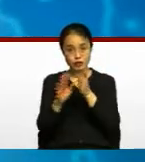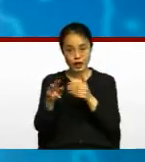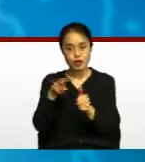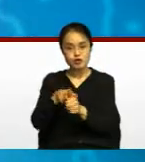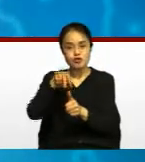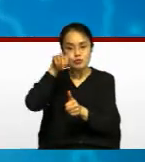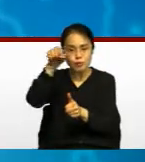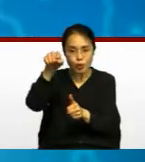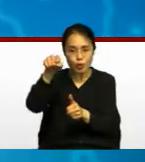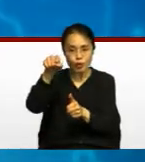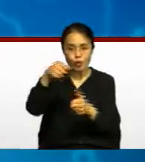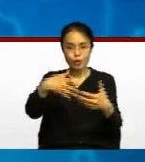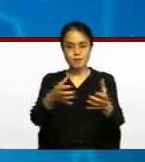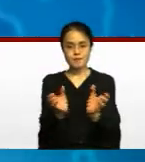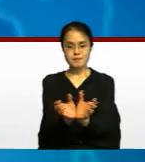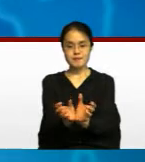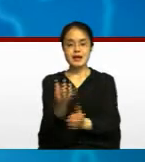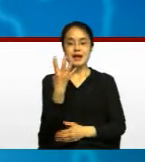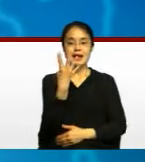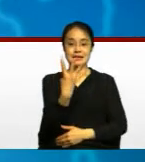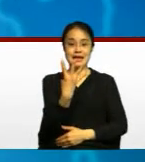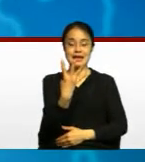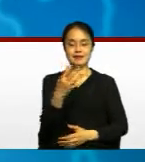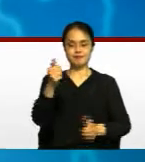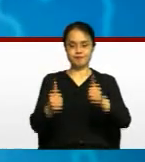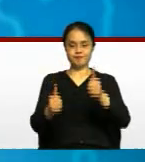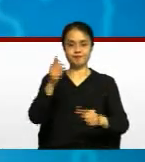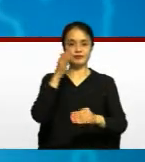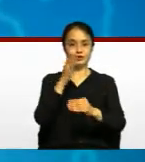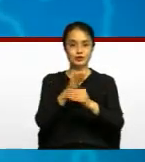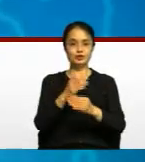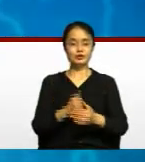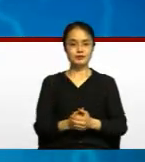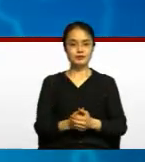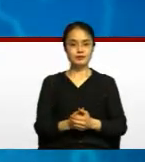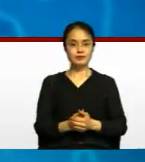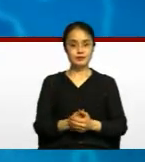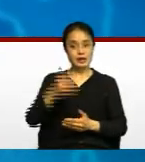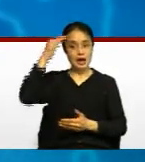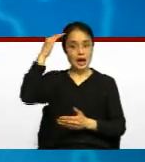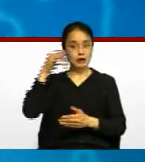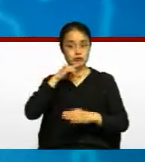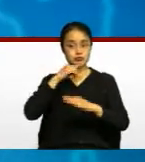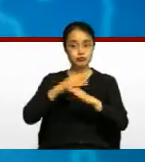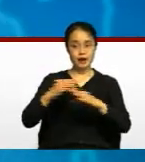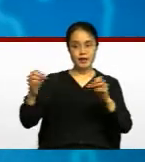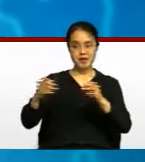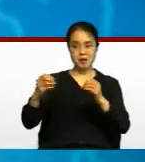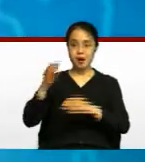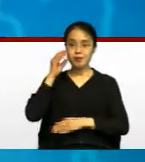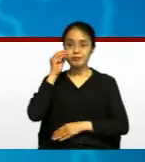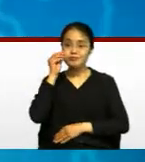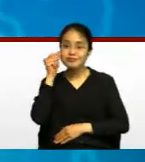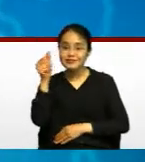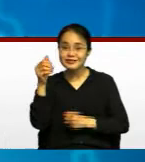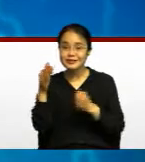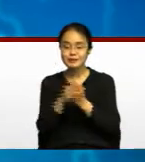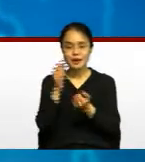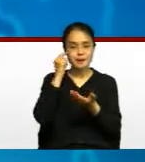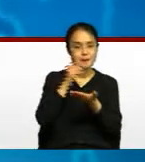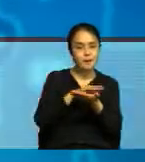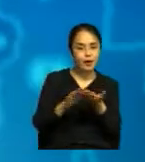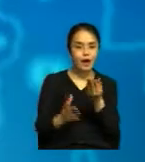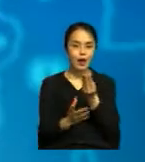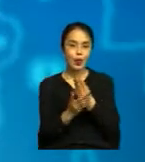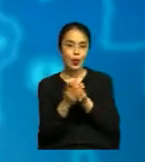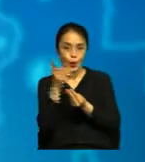치러지는데요. 성공적인 판문점 남북정상회담의 영향을 받아 평화, 통일 공약을 쏟아내고 있습니다. 후보들의